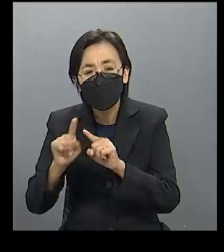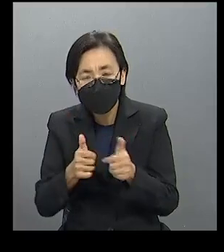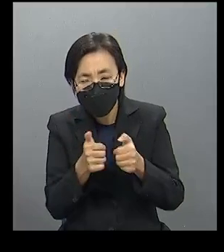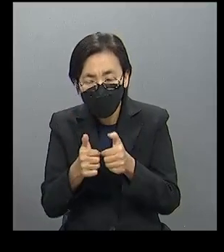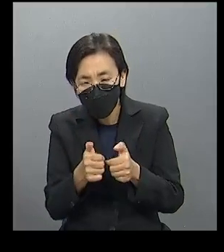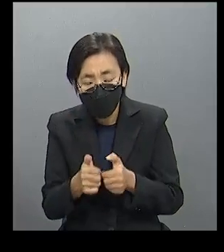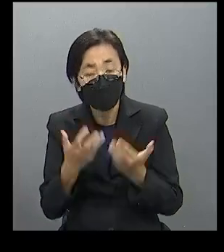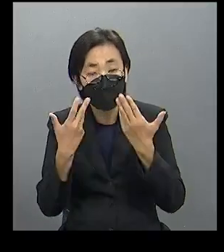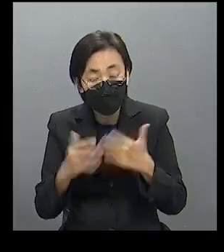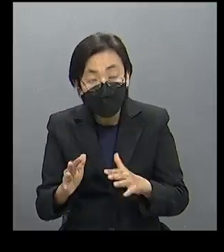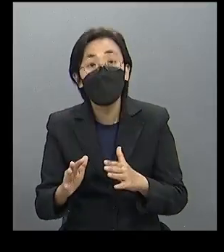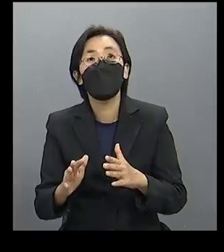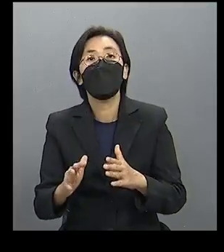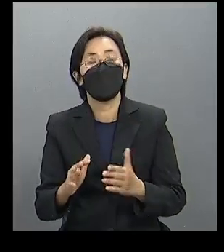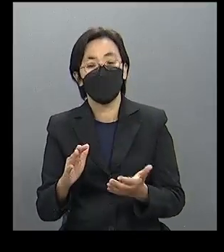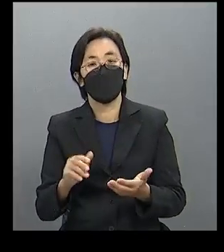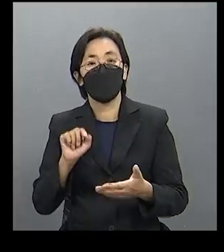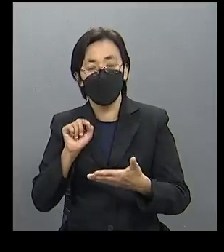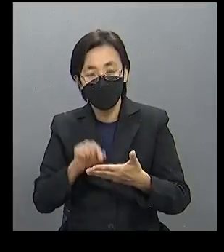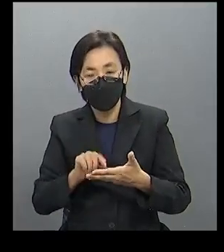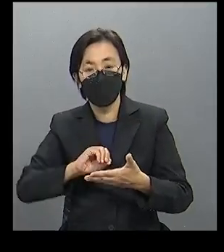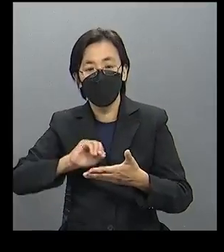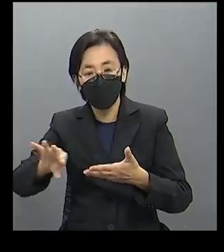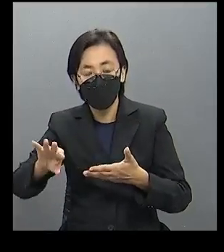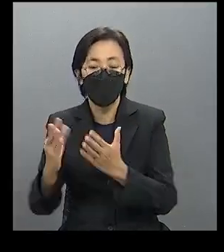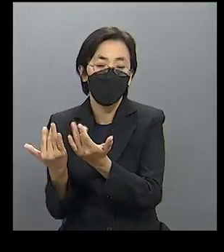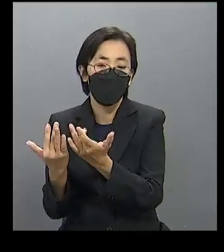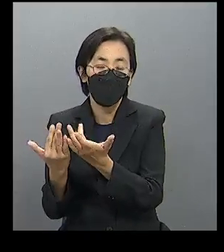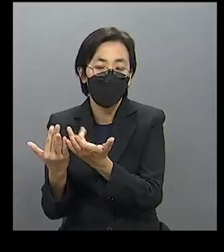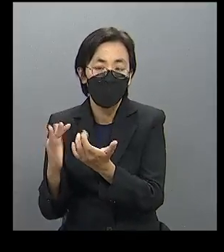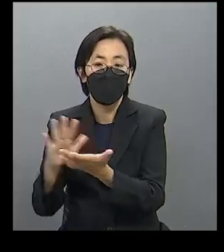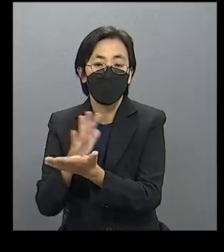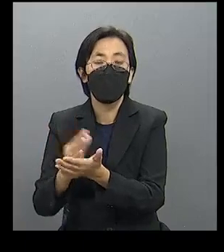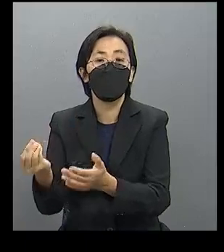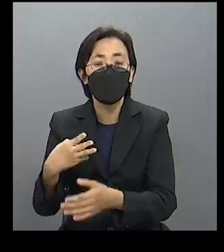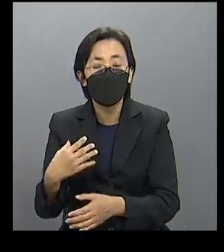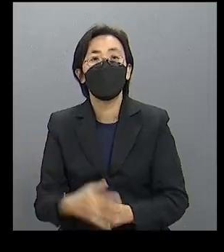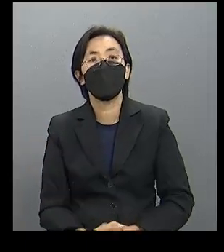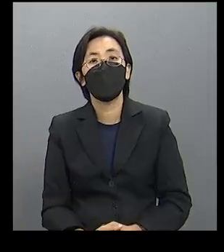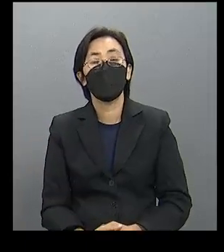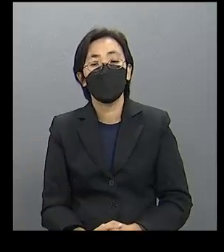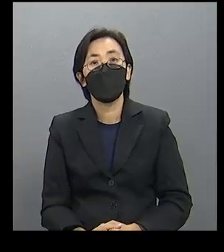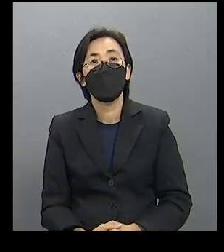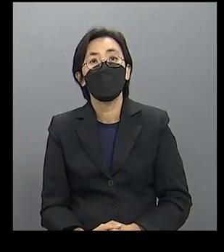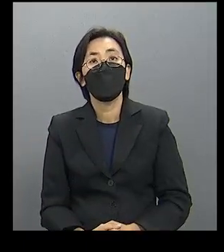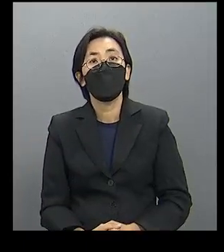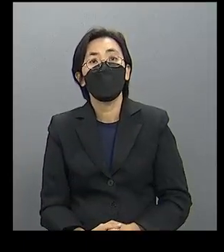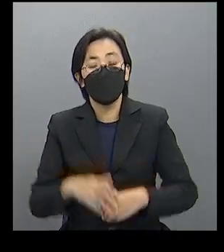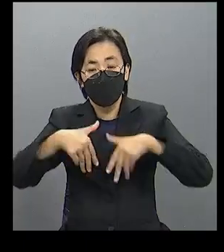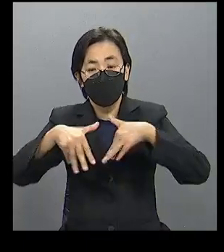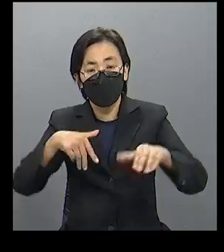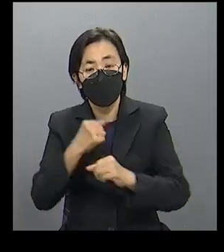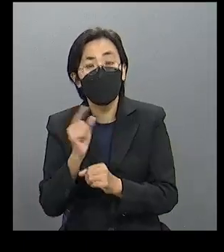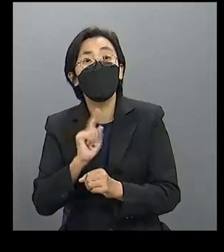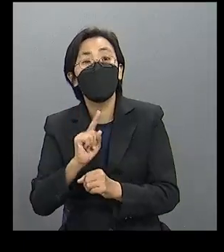เส็ plag ขั้ตสดทายคือการล approve lax. 5 ข4 ขั้โดยทุสถานที่ประชาชทำเนี้จะมีการแ้งเตือน